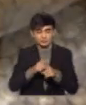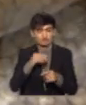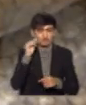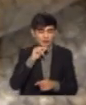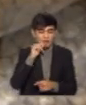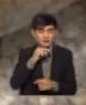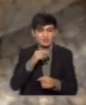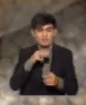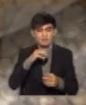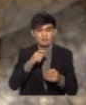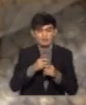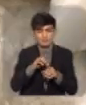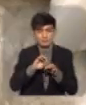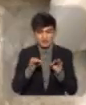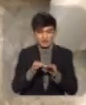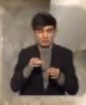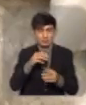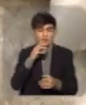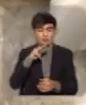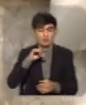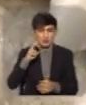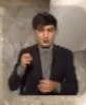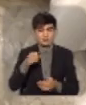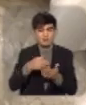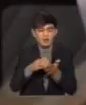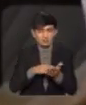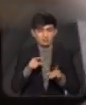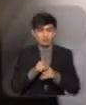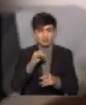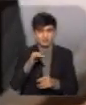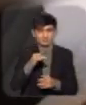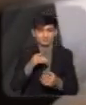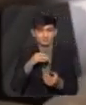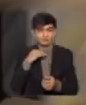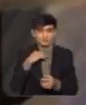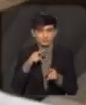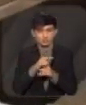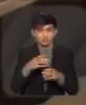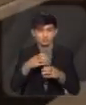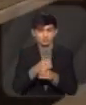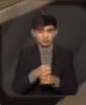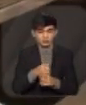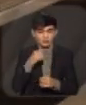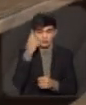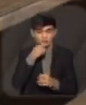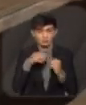макароны крупы сахар мука масло режем мясо овощи и фрукты в последние годы корзина заметно уменьшилось